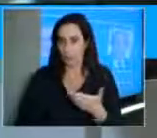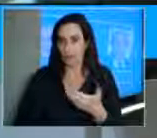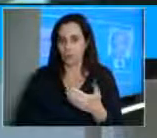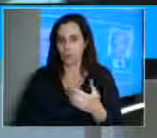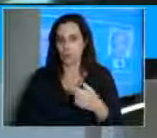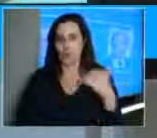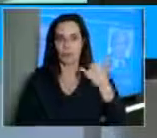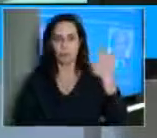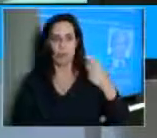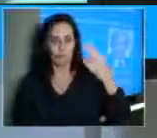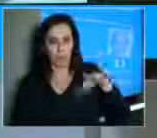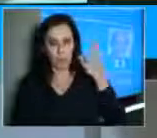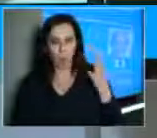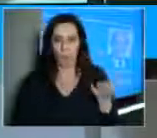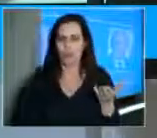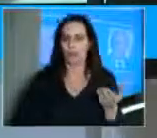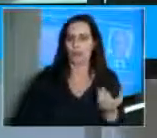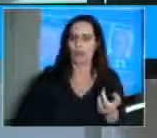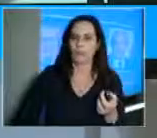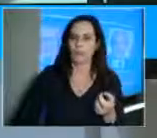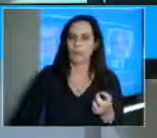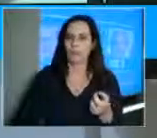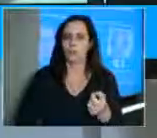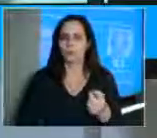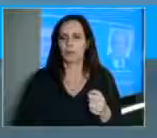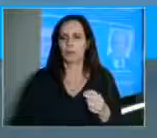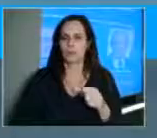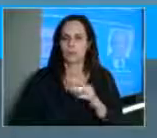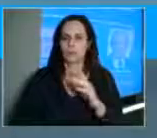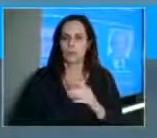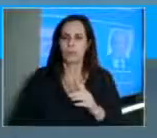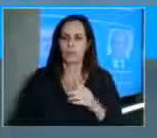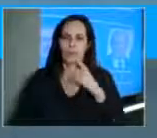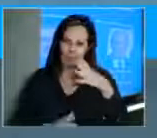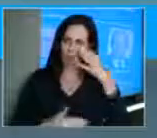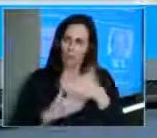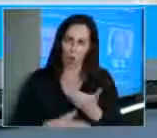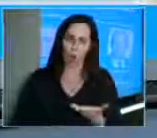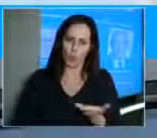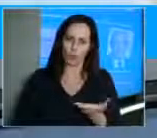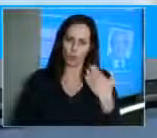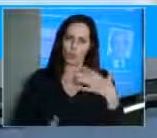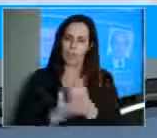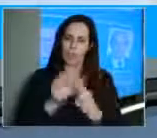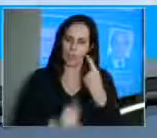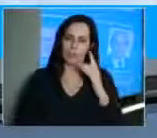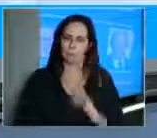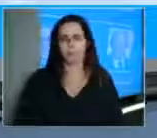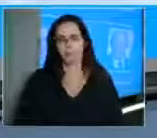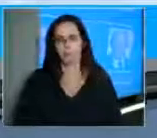את אזרחי ישראל. לא רק יומיים לפני הבחירות. לאורך כל 4 שנים האחרונות, היו לנו הישגים מדיניים